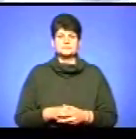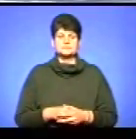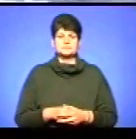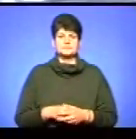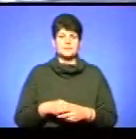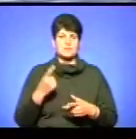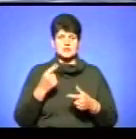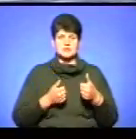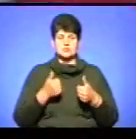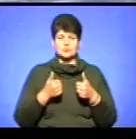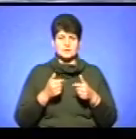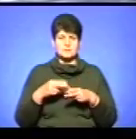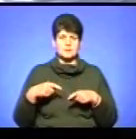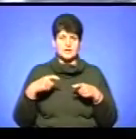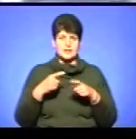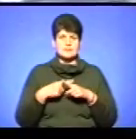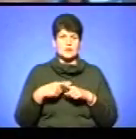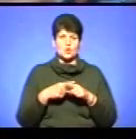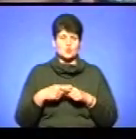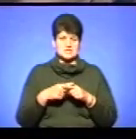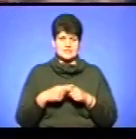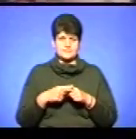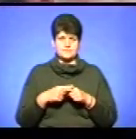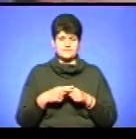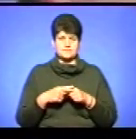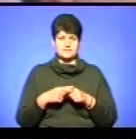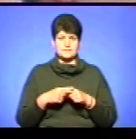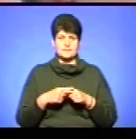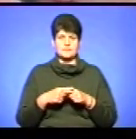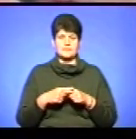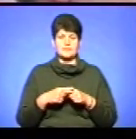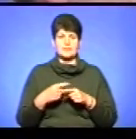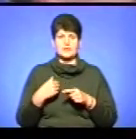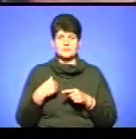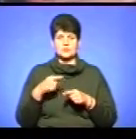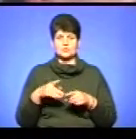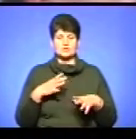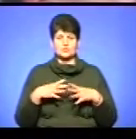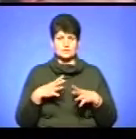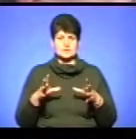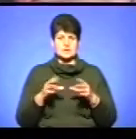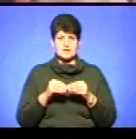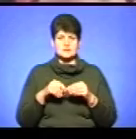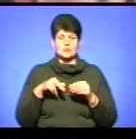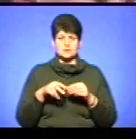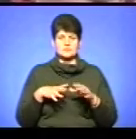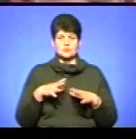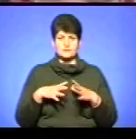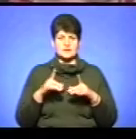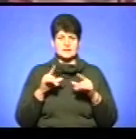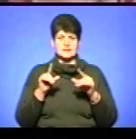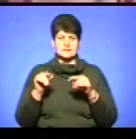Перші на турнір приїхали борці з Білорусі. Ми з Ілеєю тренуємось разом, ходимо на тренування, їздимо